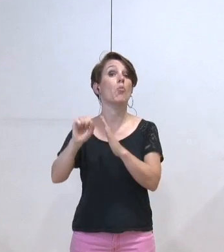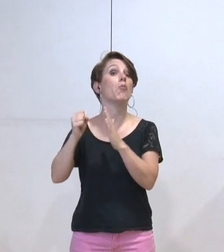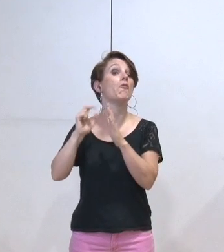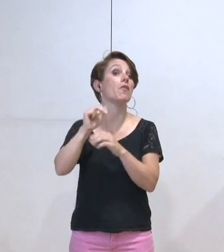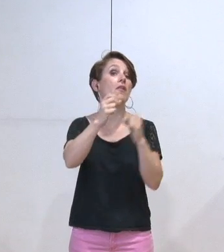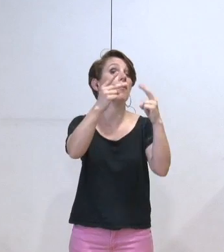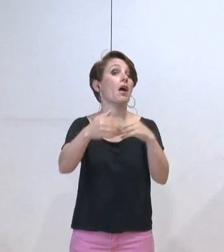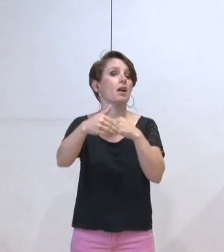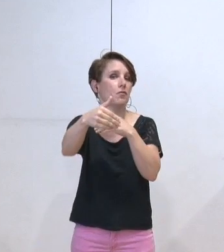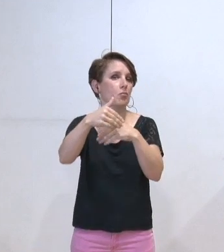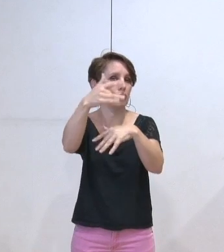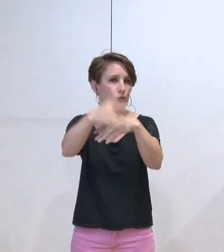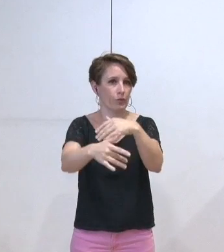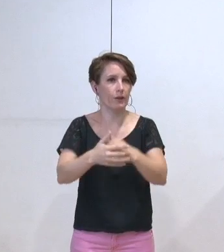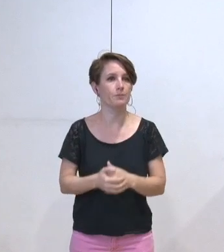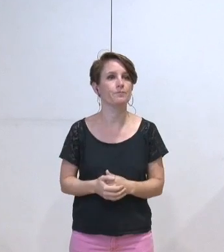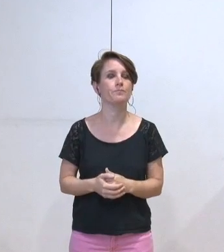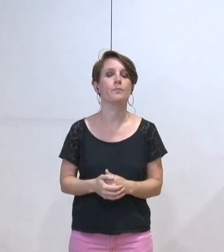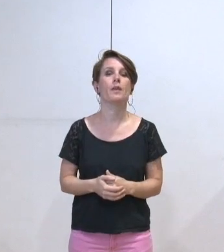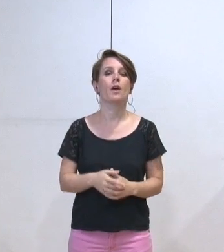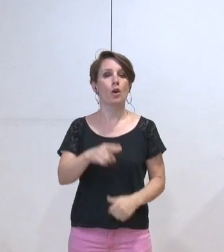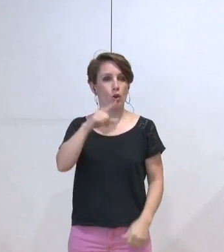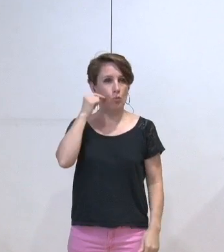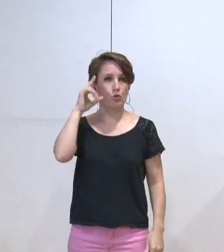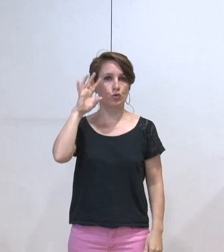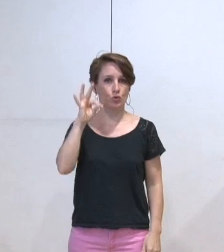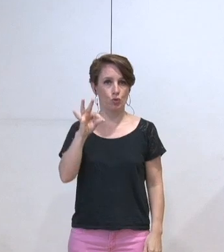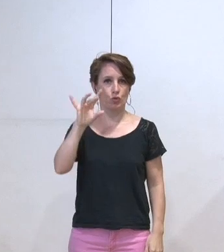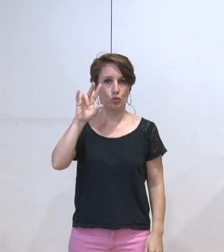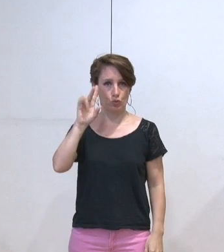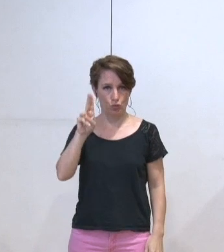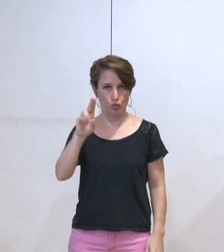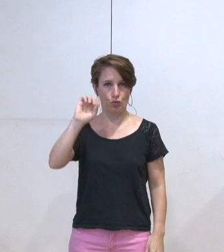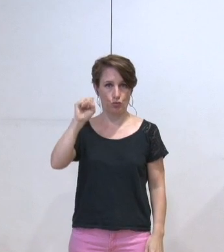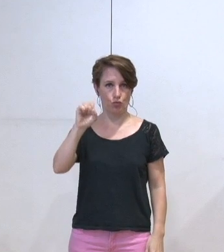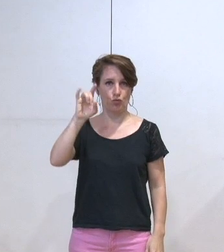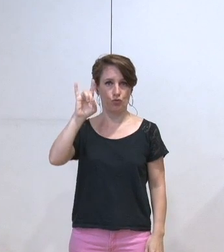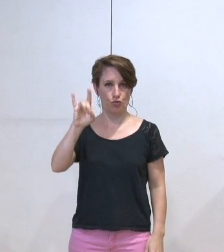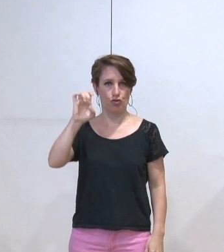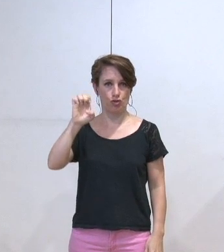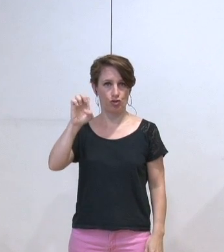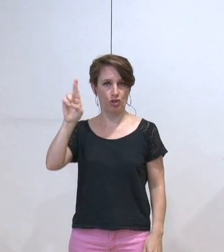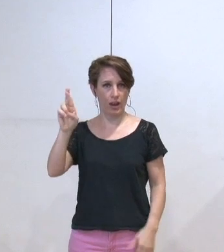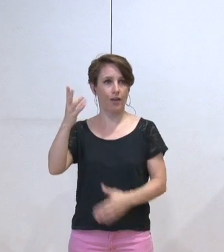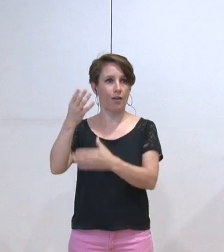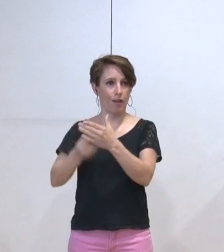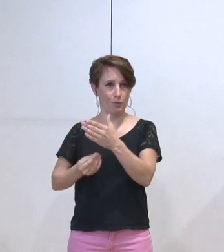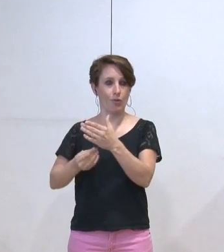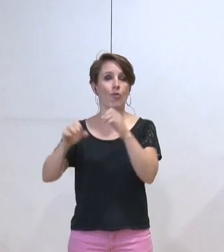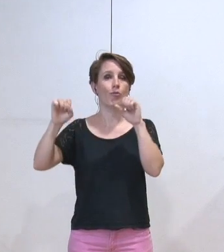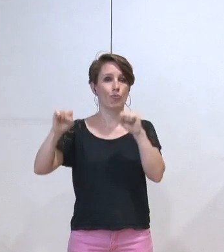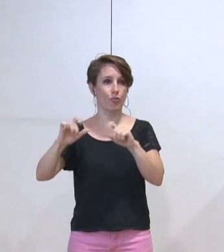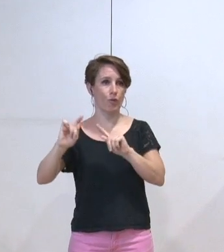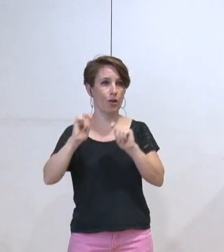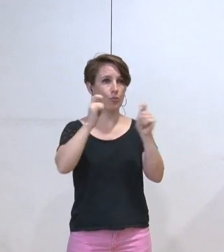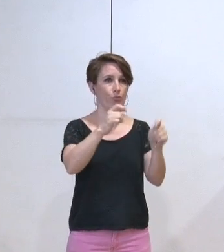malb Tavel Jacques Viard arrive Antoine bac donne pouvoir à Luc